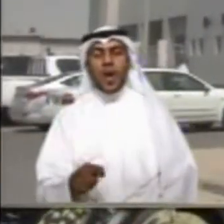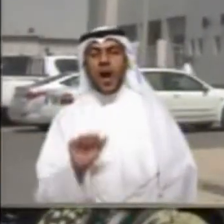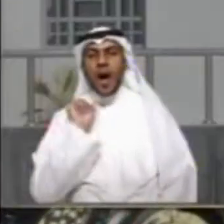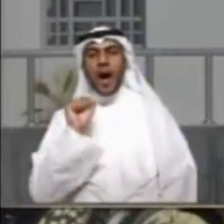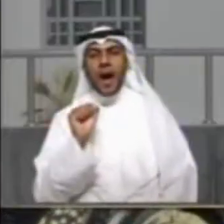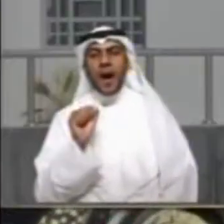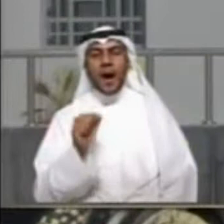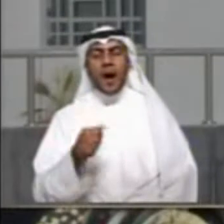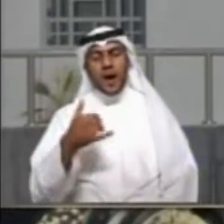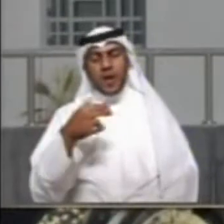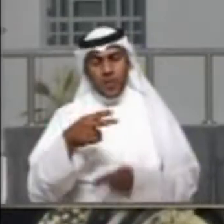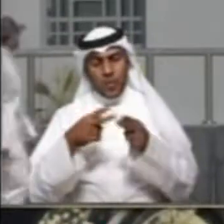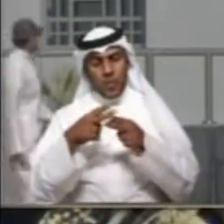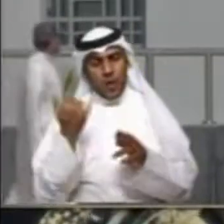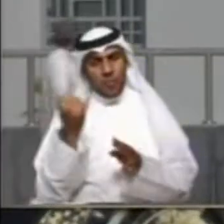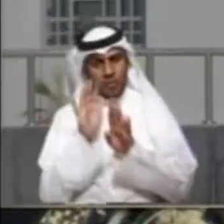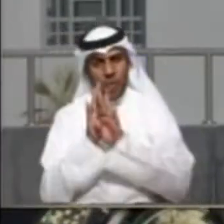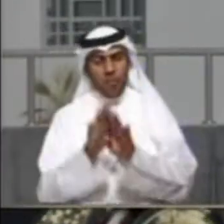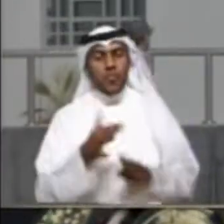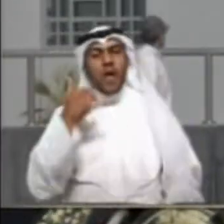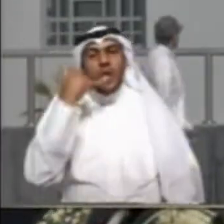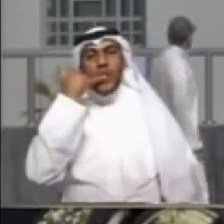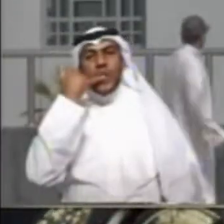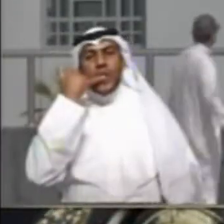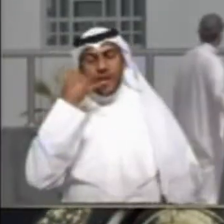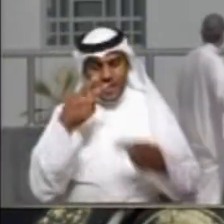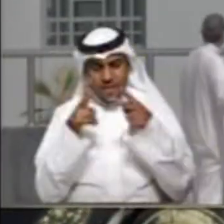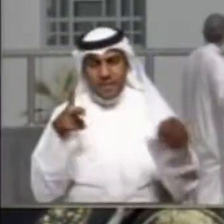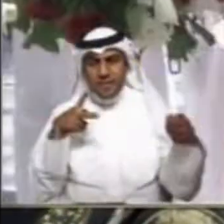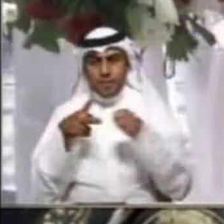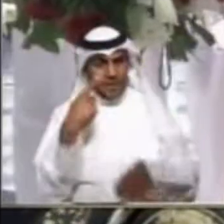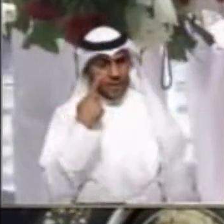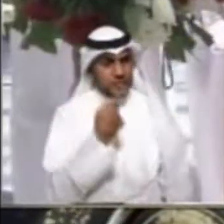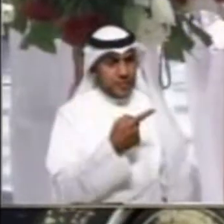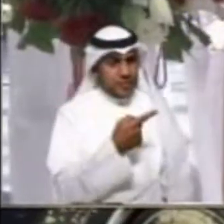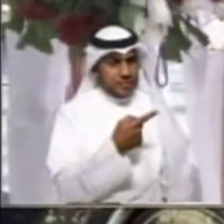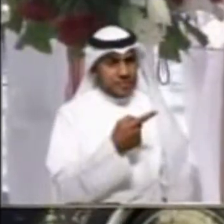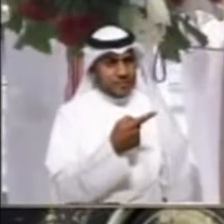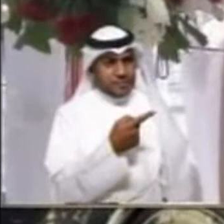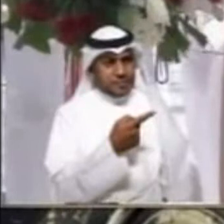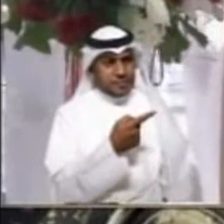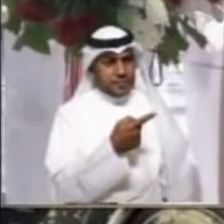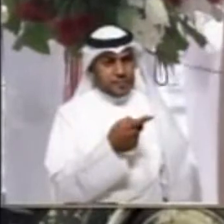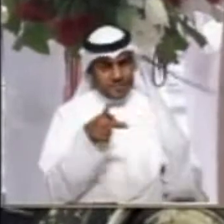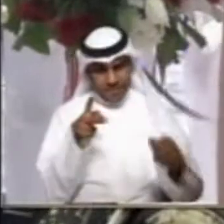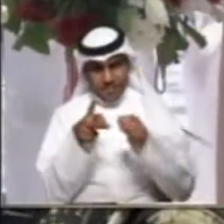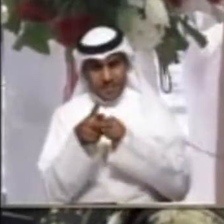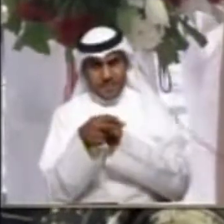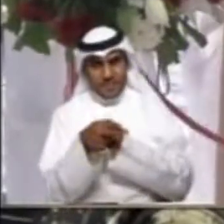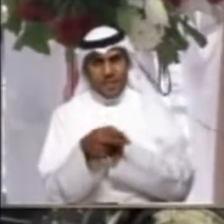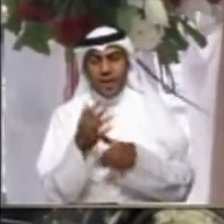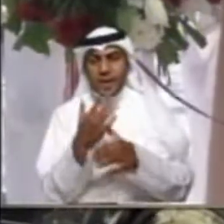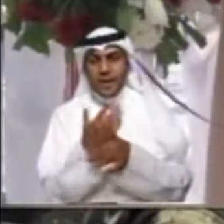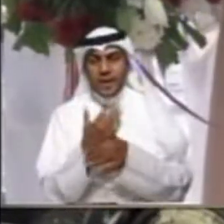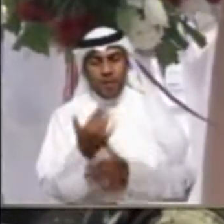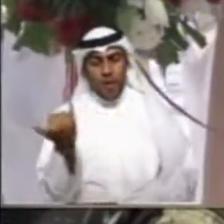تؤديه الاتصالات للنهوض بالدولة وتطوير خدماتها، تم افتتاح مقسم مدينة صباح الأحمد في محاولة لتوفير